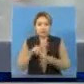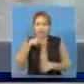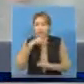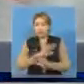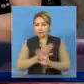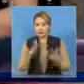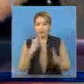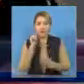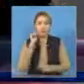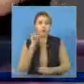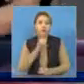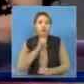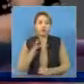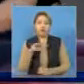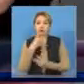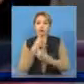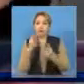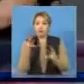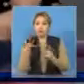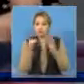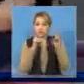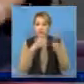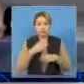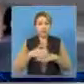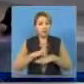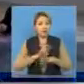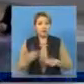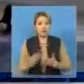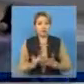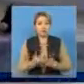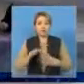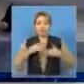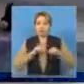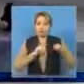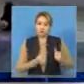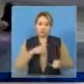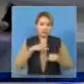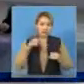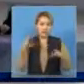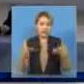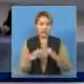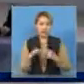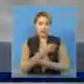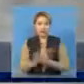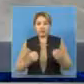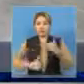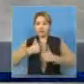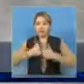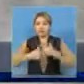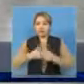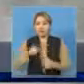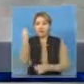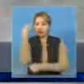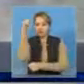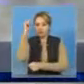де. Бірақ көріп отырсыздар, кәсіби бишілерден кем емес. Олар әуенді жүрегімен сезеді. Ансамбль талай байқауларда топ жарып, бас